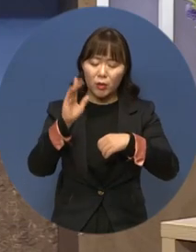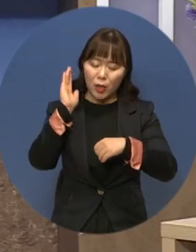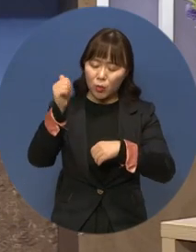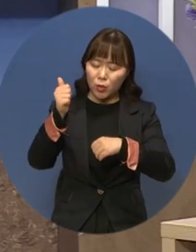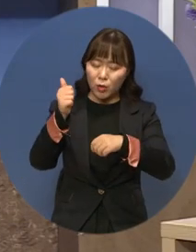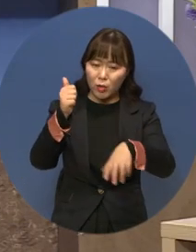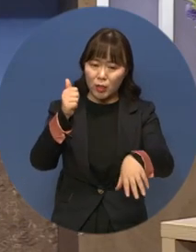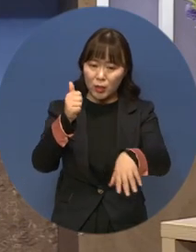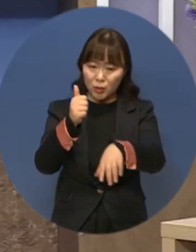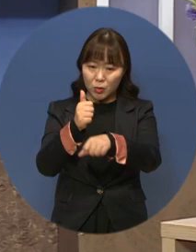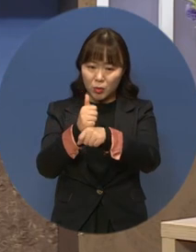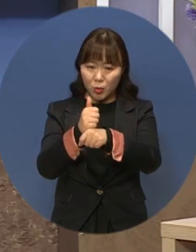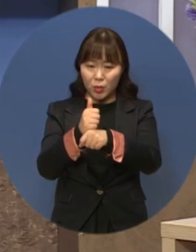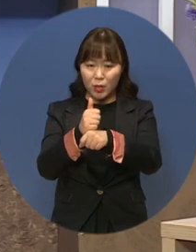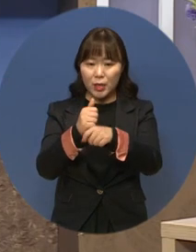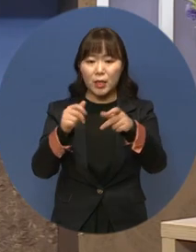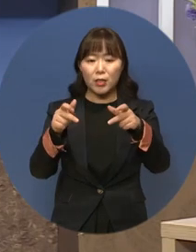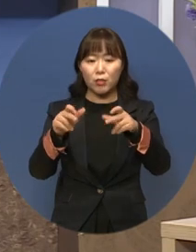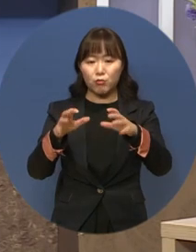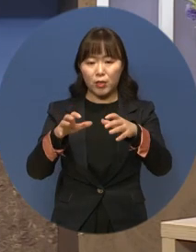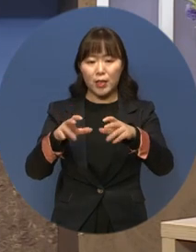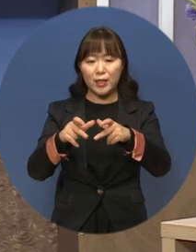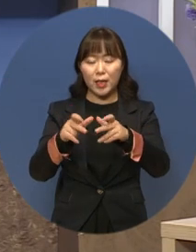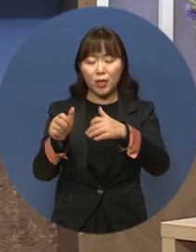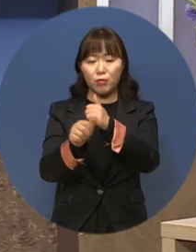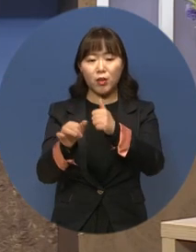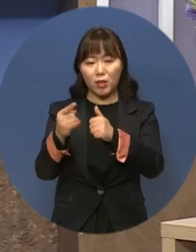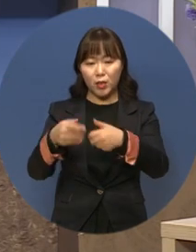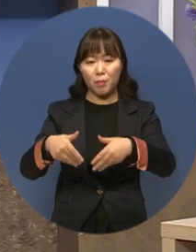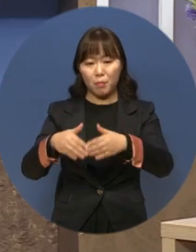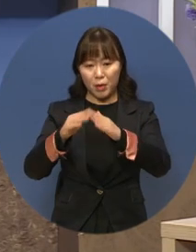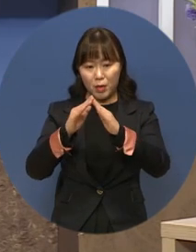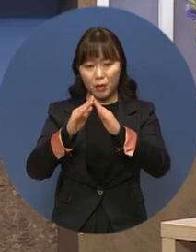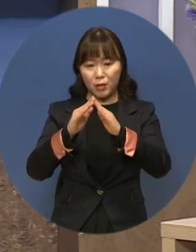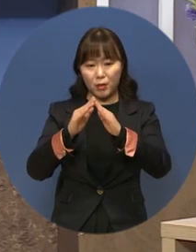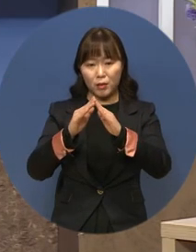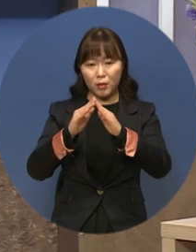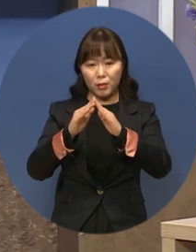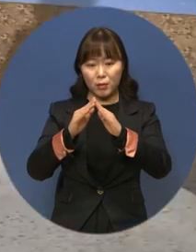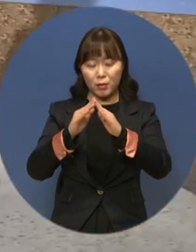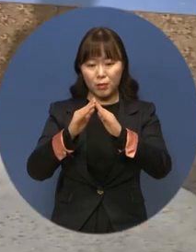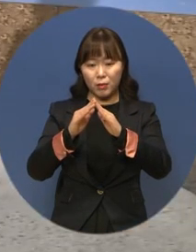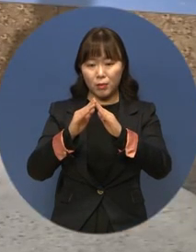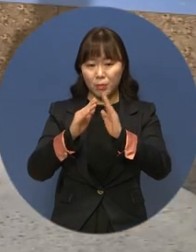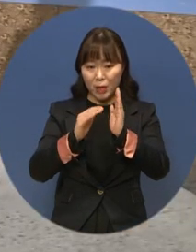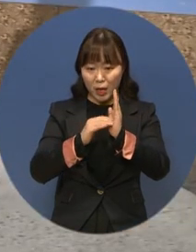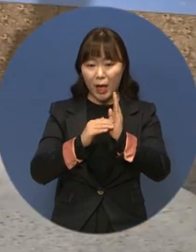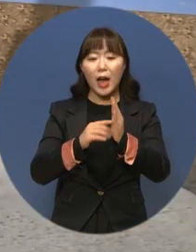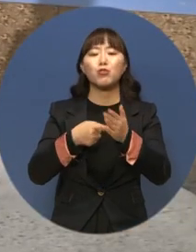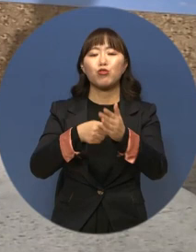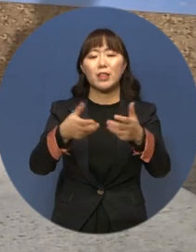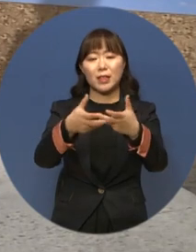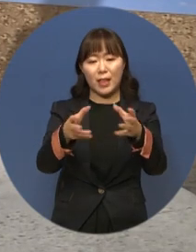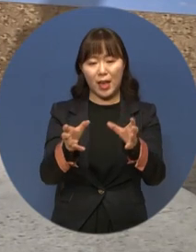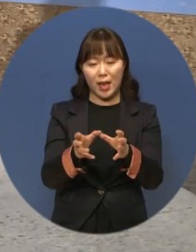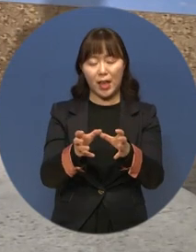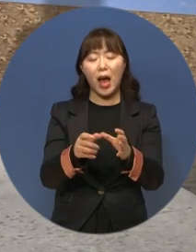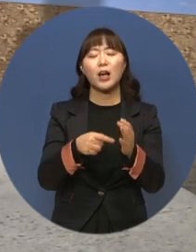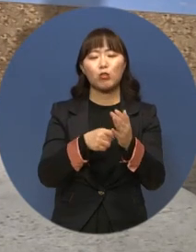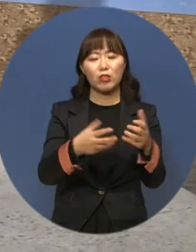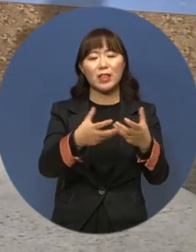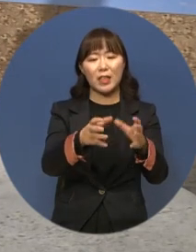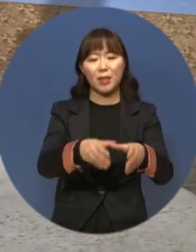직속 장애인위원회, 국가장애인위원회. 국가장애인위원회가 만들어졌다고 말씀해 주셨는데, 국가장애인위원회 추진단.